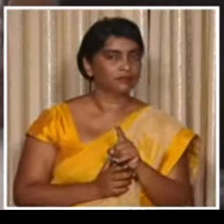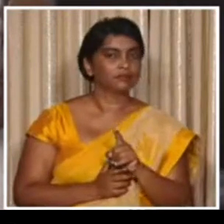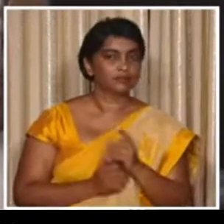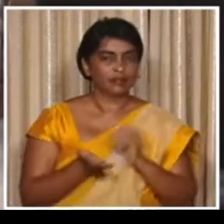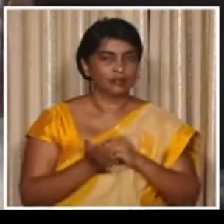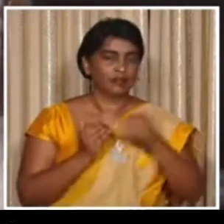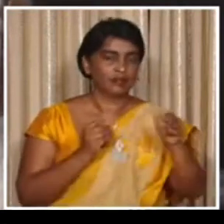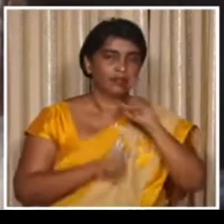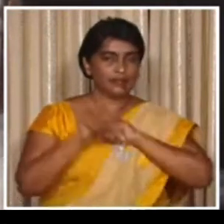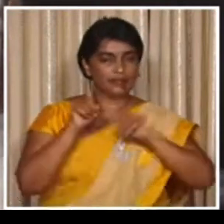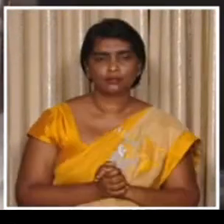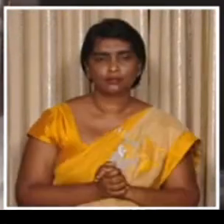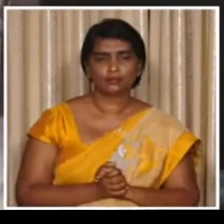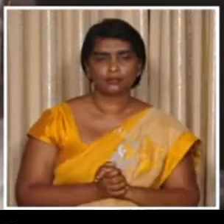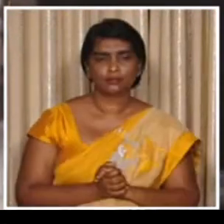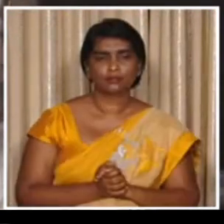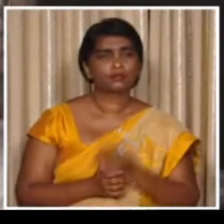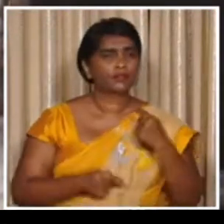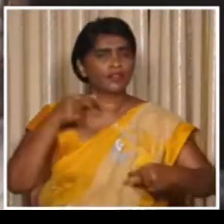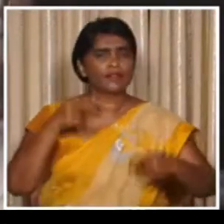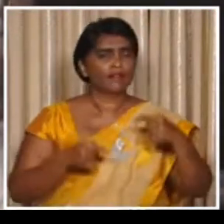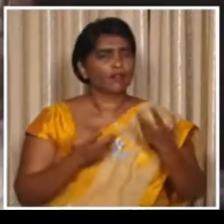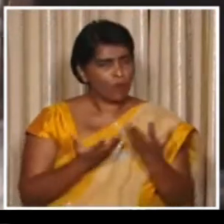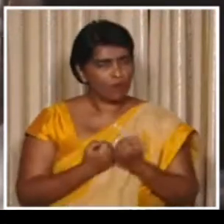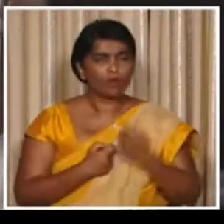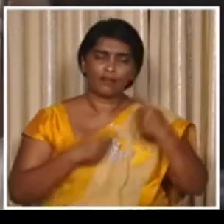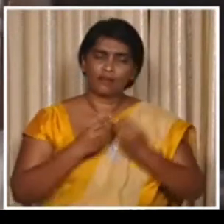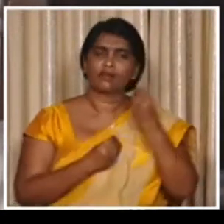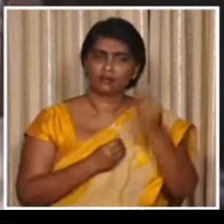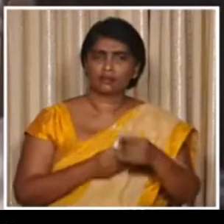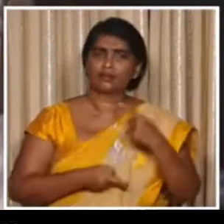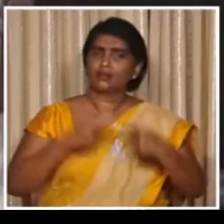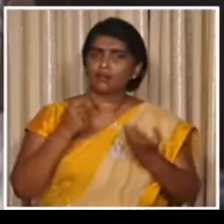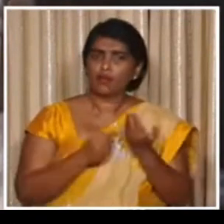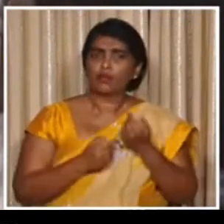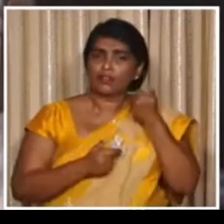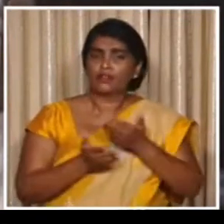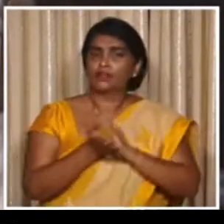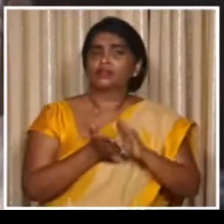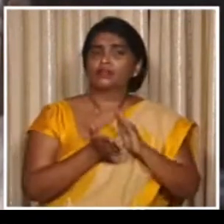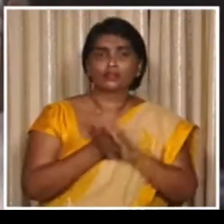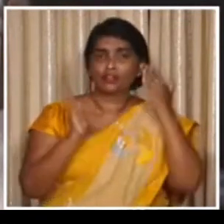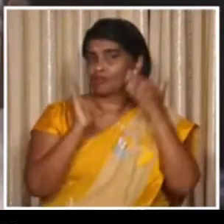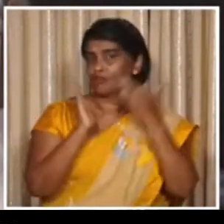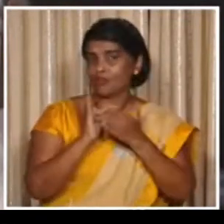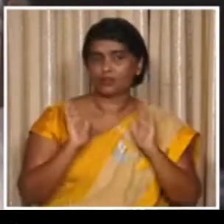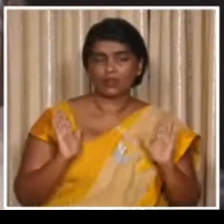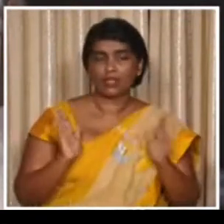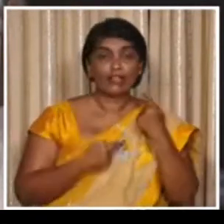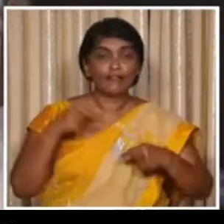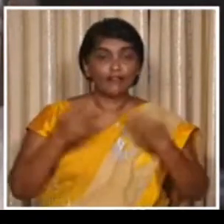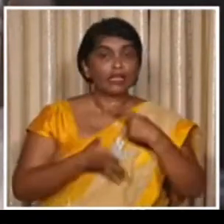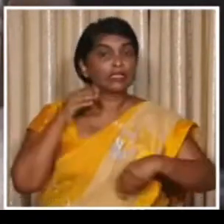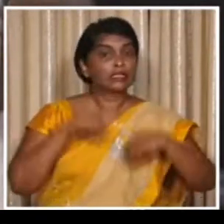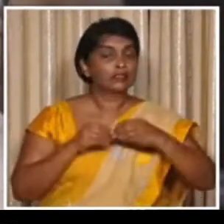දුරට කතා කරන්න යන්නේ විවාදයක් ඕන නම් විවාද දෙන්න විවාද ඉල්ලුවේ අත්‍යවශ්‍ය සේවා ගැන නෙමෙයි විවාද ඉල්ලුවේ